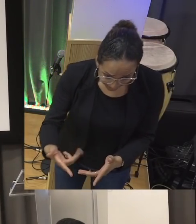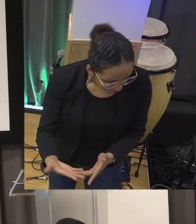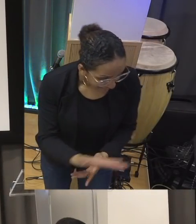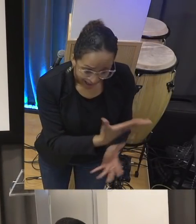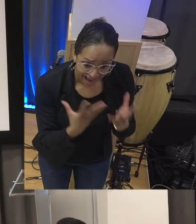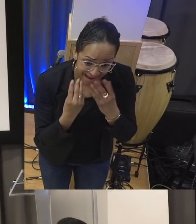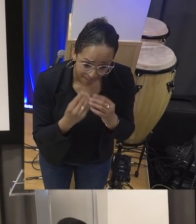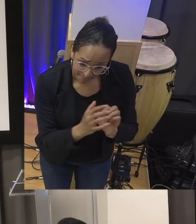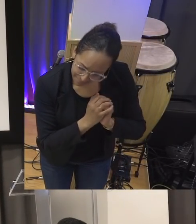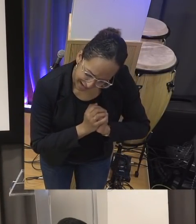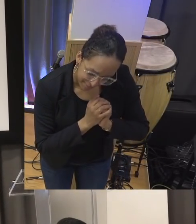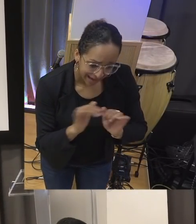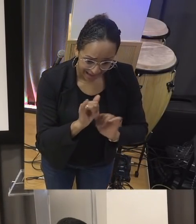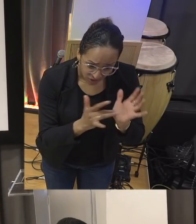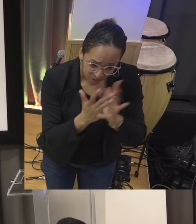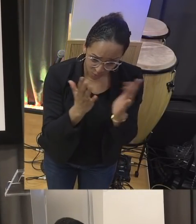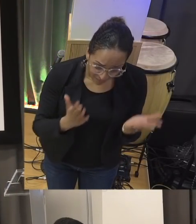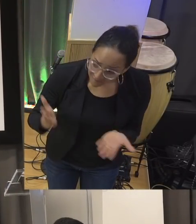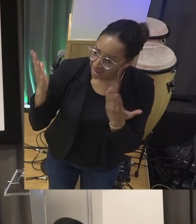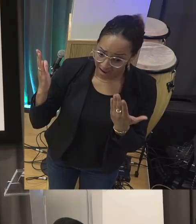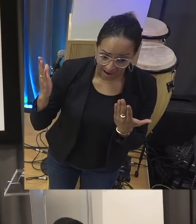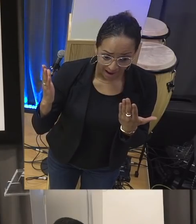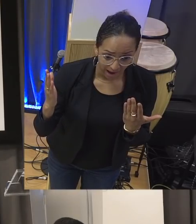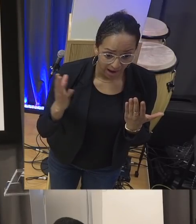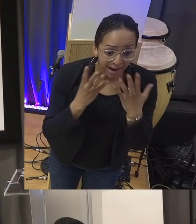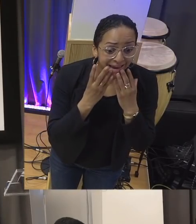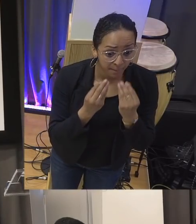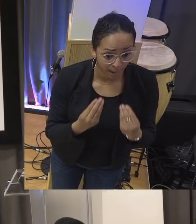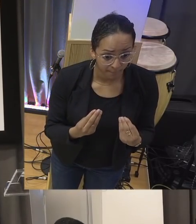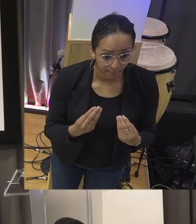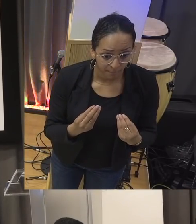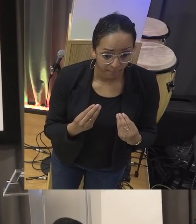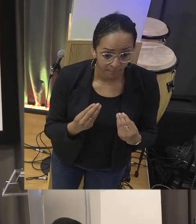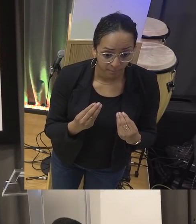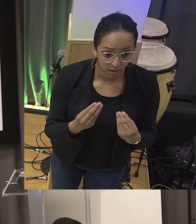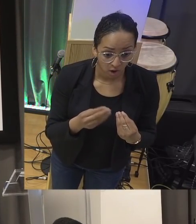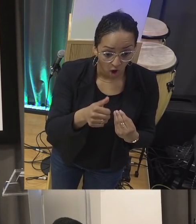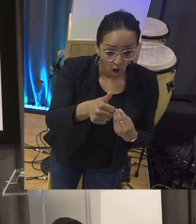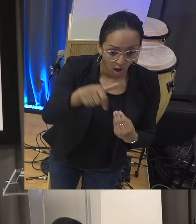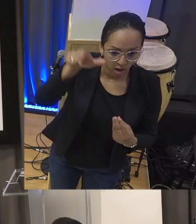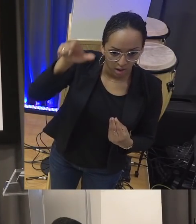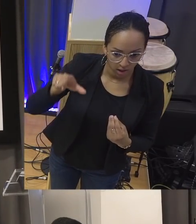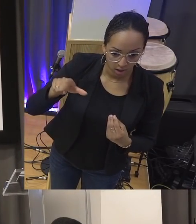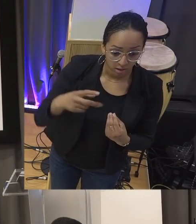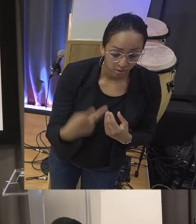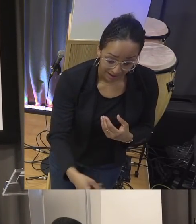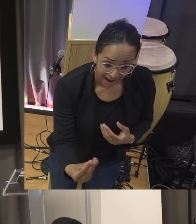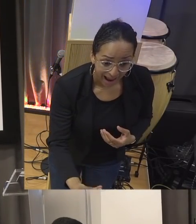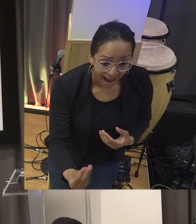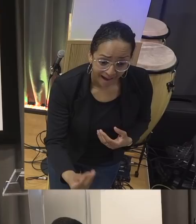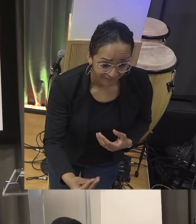imam dans un hôpital en France qui prie un nom, ce n'est pas n'importe lequel. Sa fille est instantanément